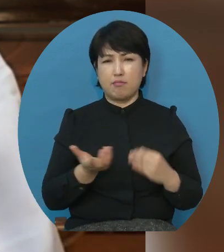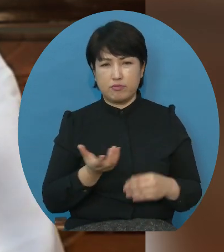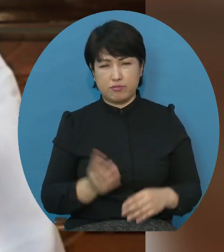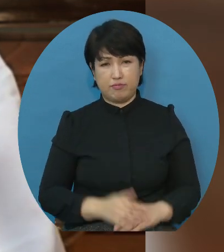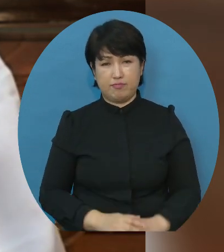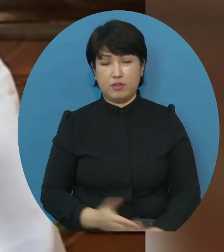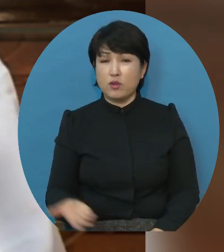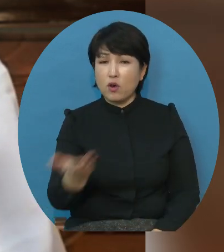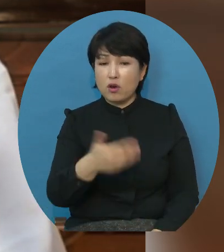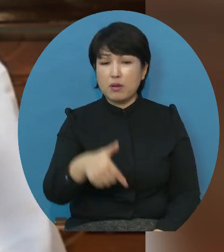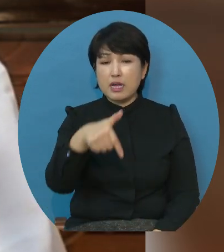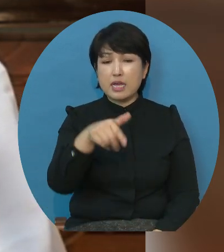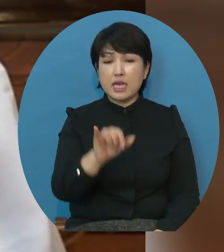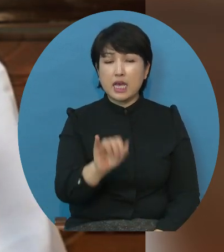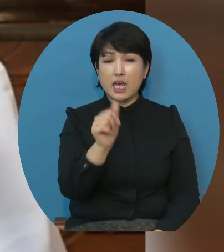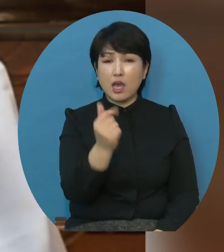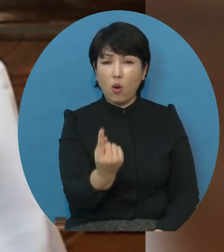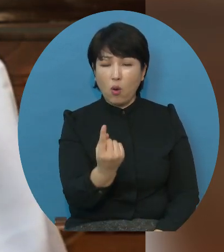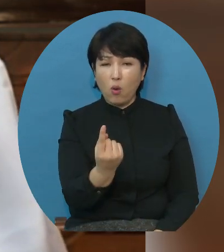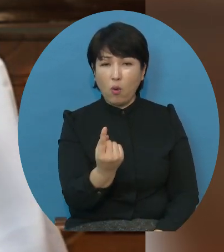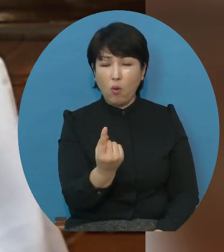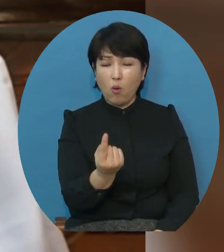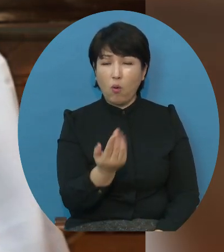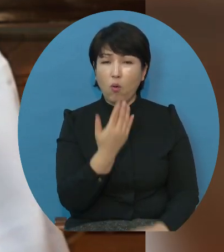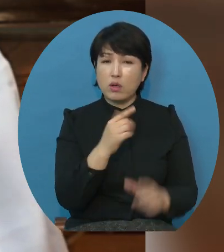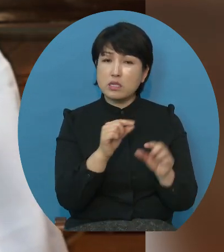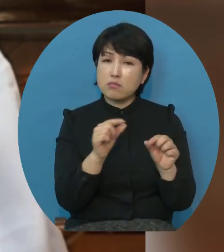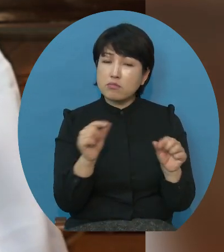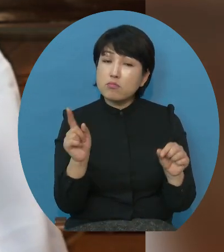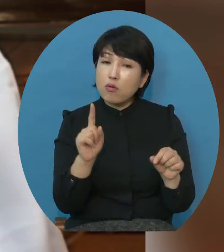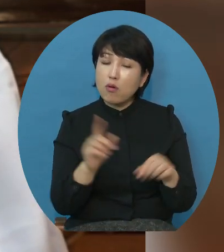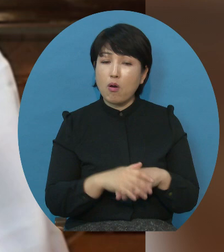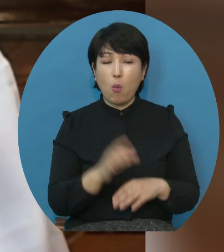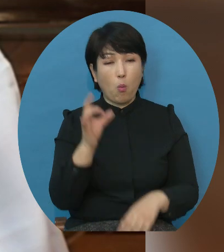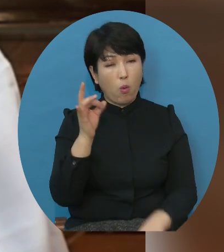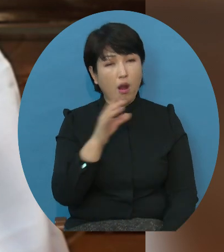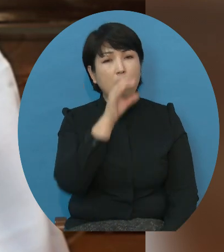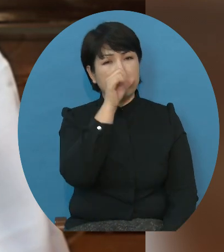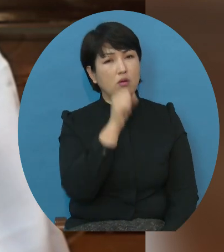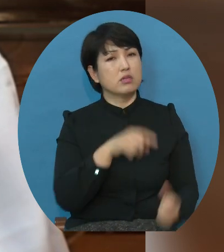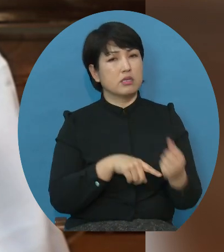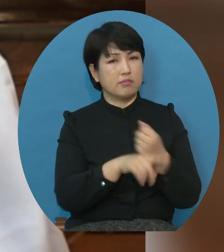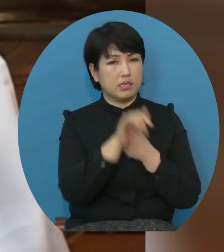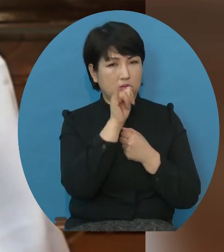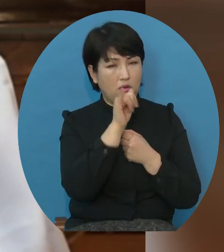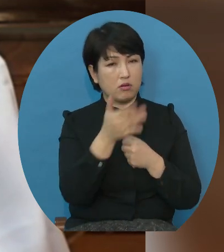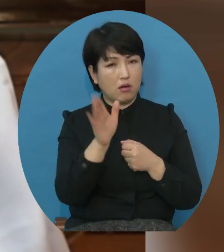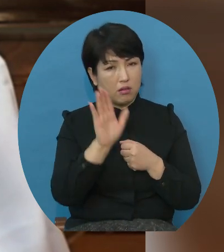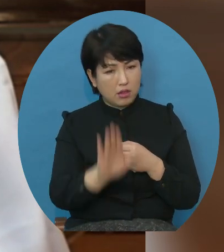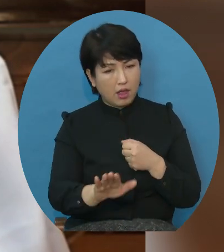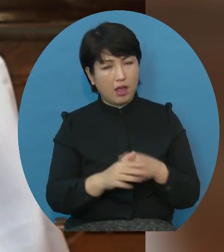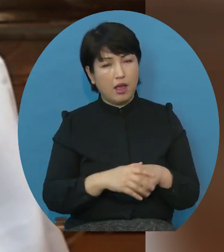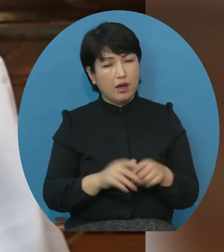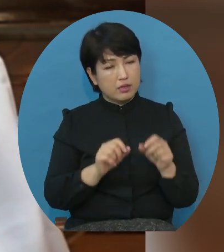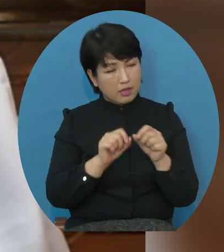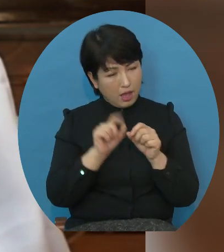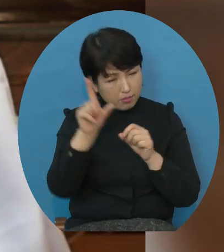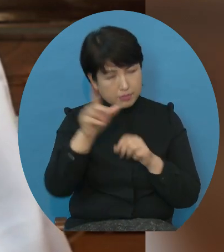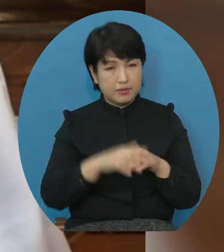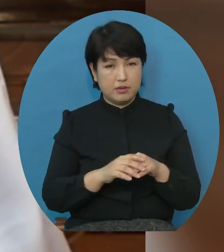여러분들 지금 기호식품 이라는 거다 보면 사실은 그게 굉장히 좋은 거 였는데 다 지나